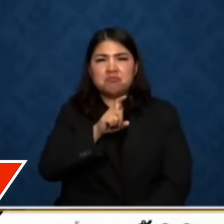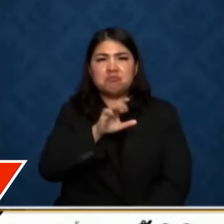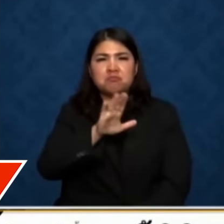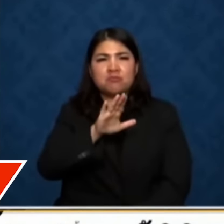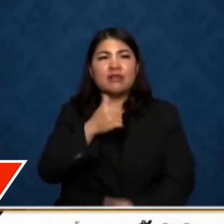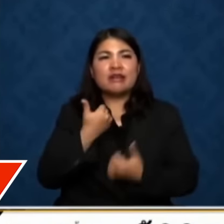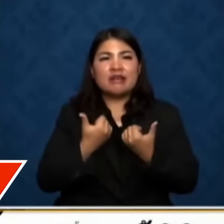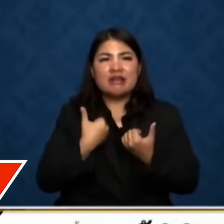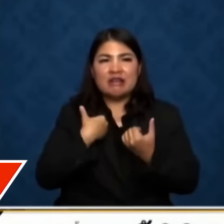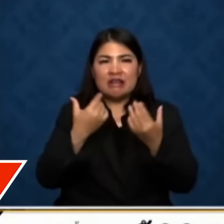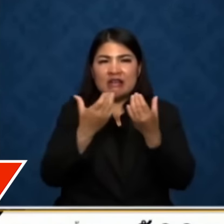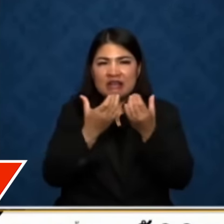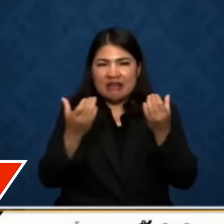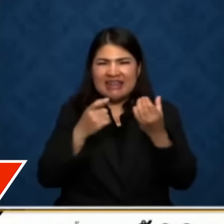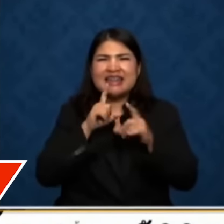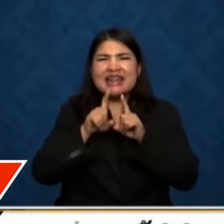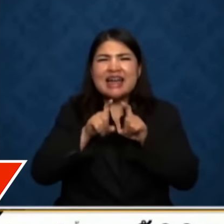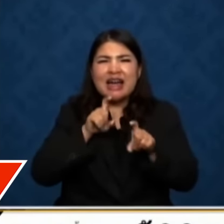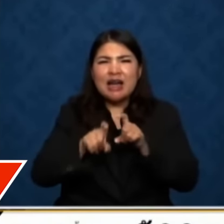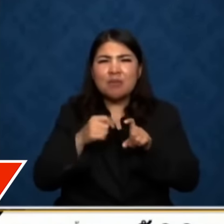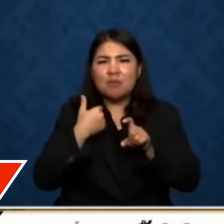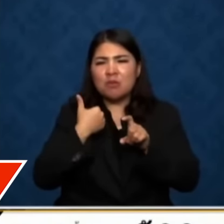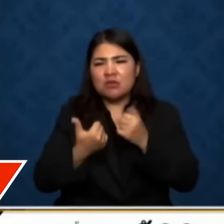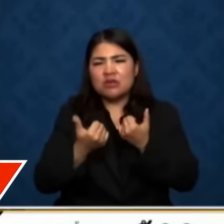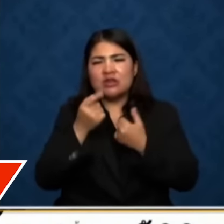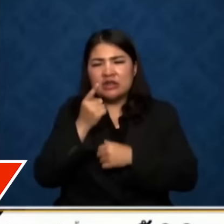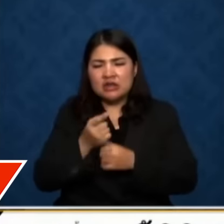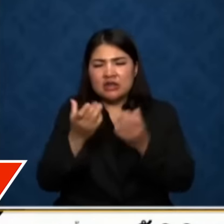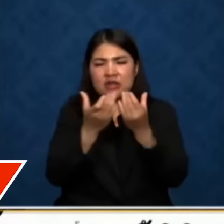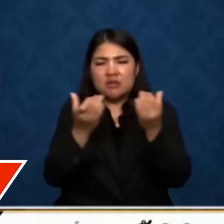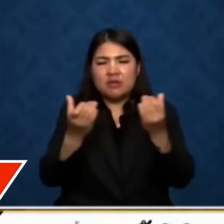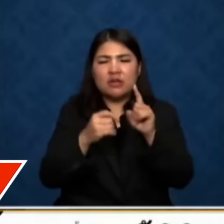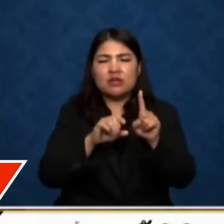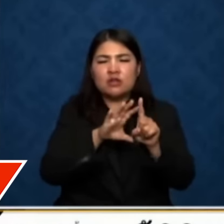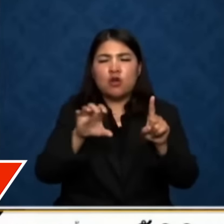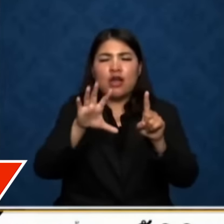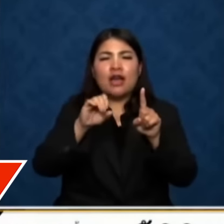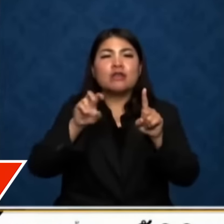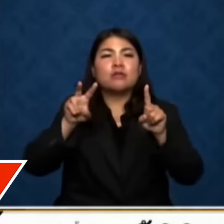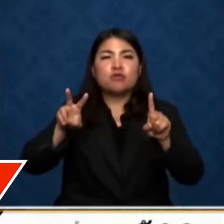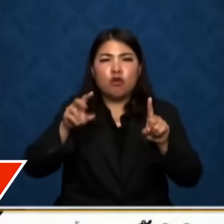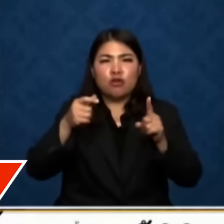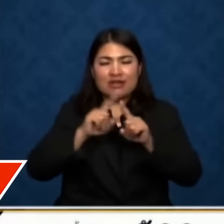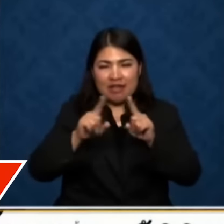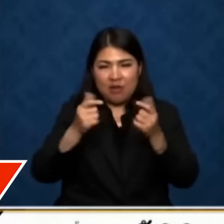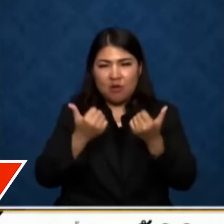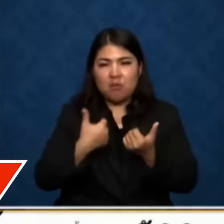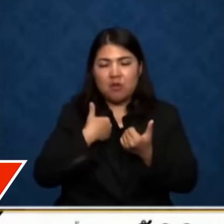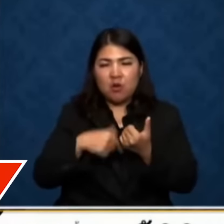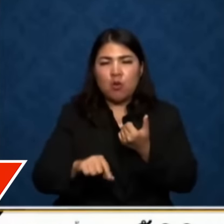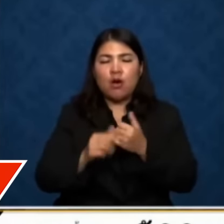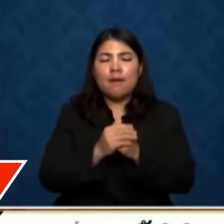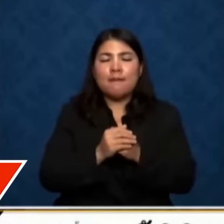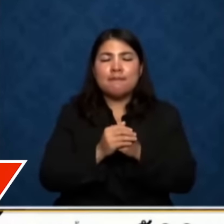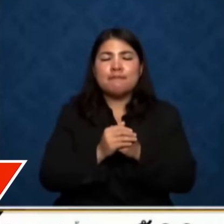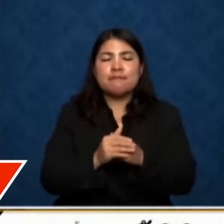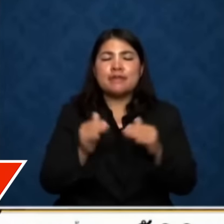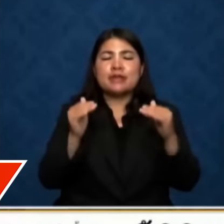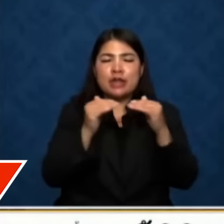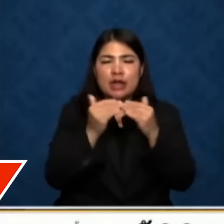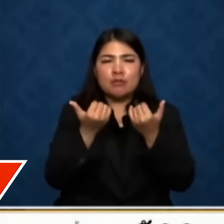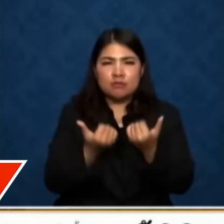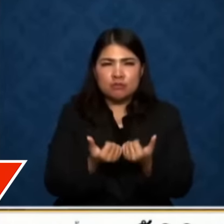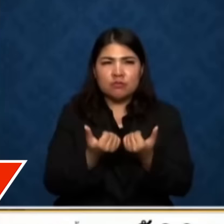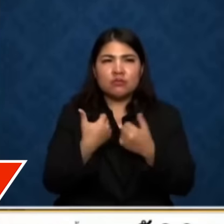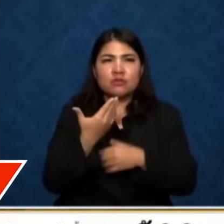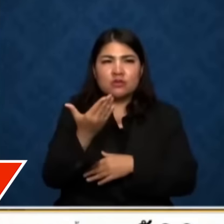ามรัฐธรรมนูญก็คือไม่ได้เป็นการซักถามข้อเท็จจริงตามรัฐธรรมนูญมาตรา152แต่จริงๆก็ต้องเพื่อความเป็นธรรมครับคือท้ายที่สุดแล้วเนี่ยอา